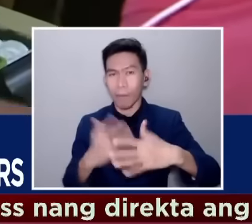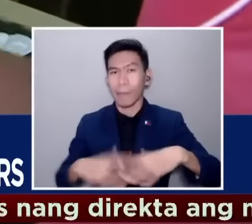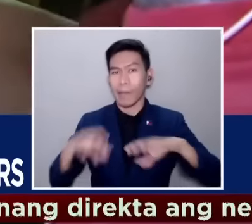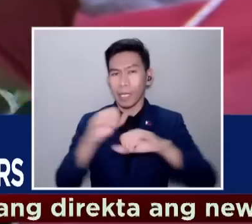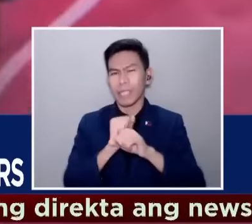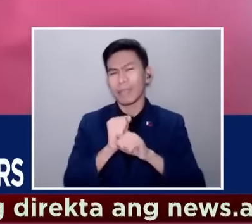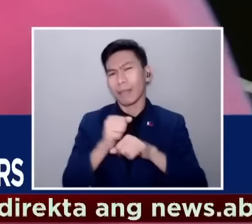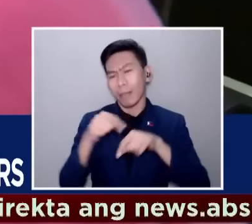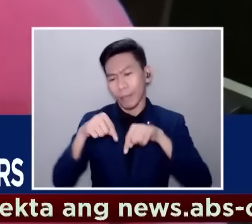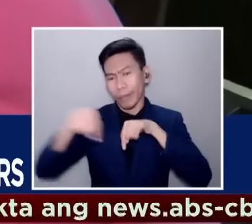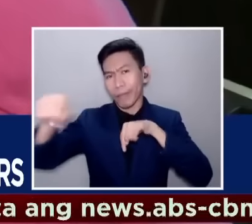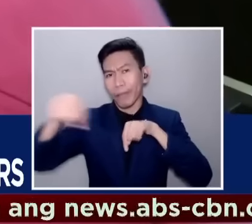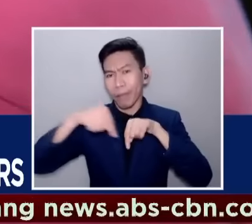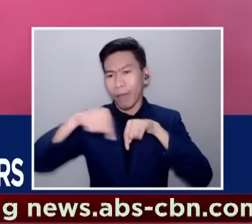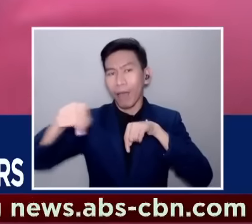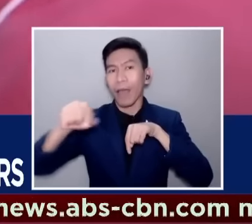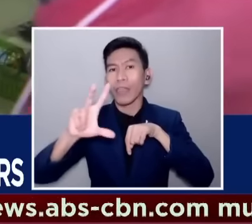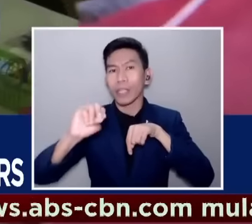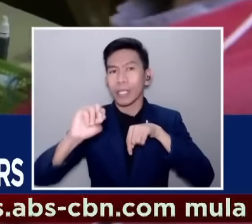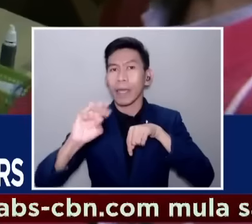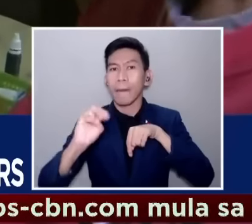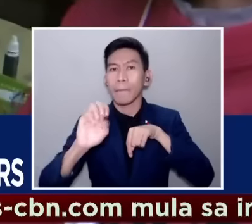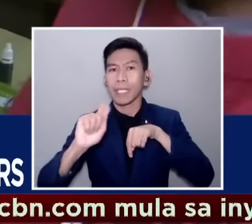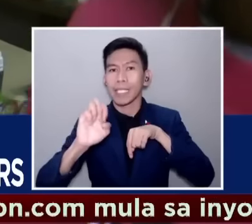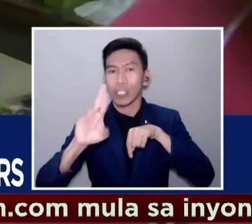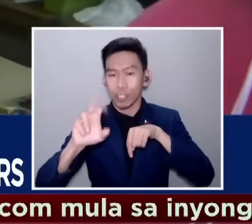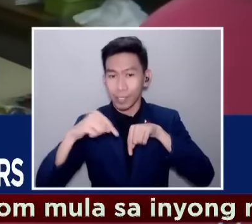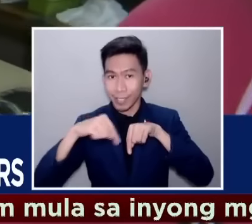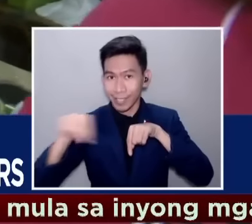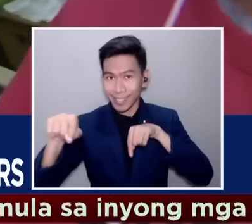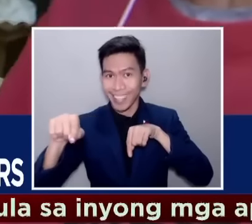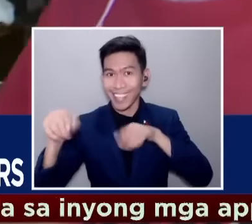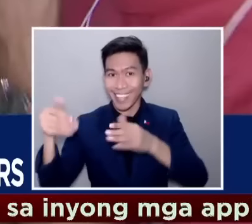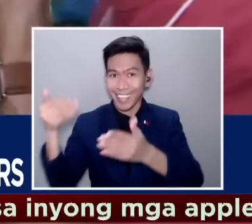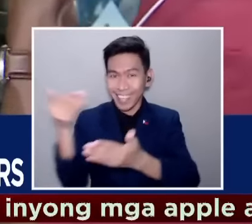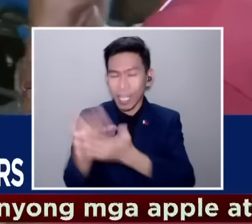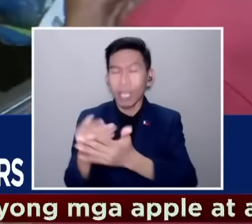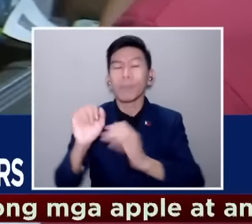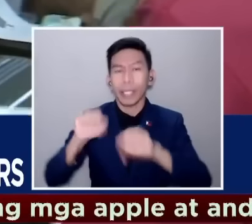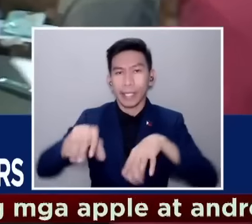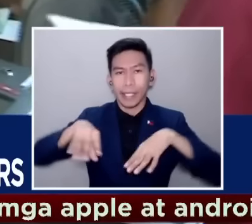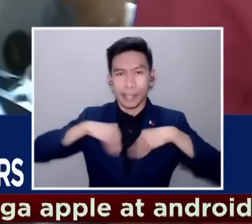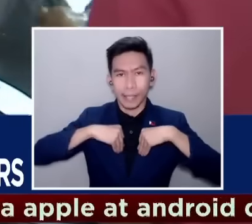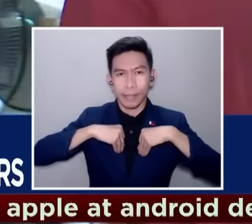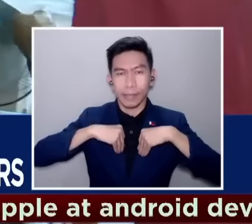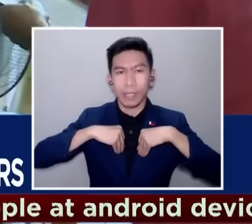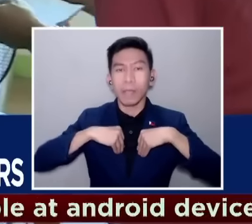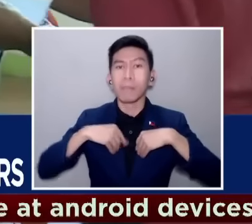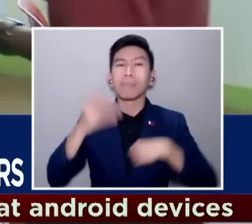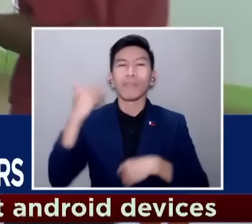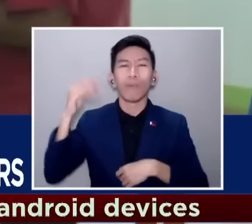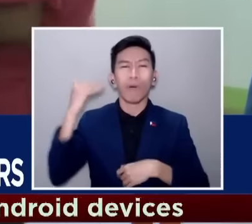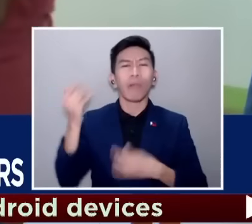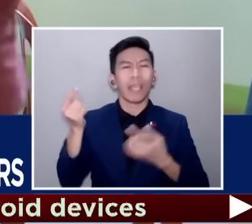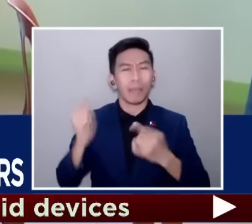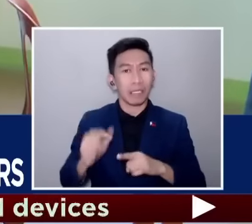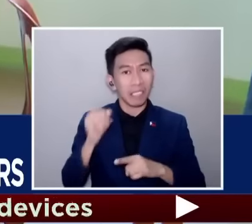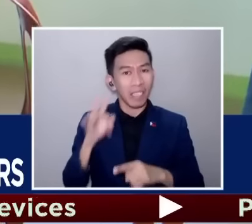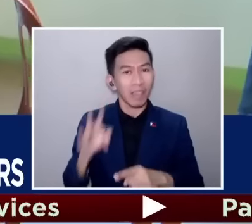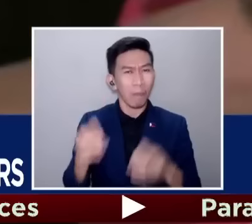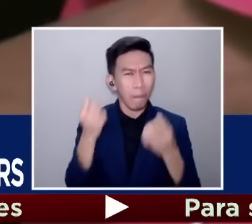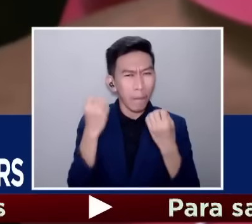i-accommodate pa rin sila. Sabi ng mga nakausap ko dito ng teachers, dati-rate nangyayari na ito, no? Pagka marami pa rin natitirang botante,